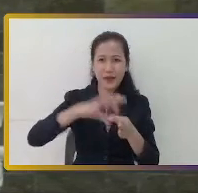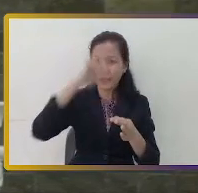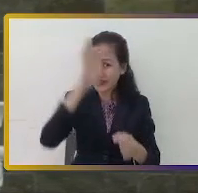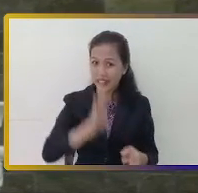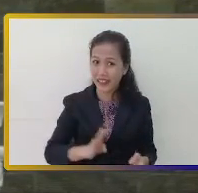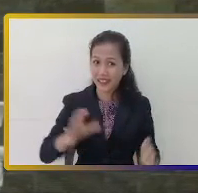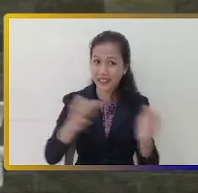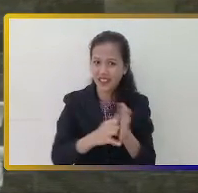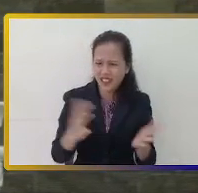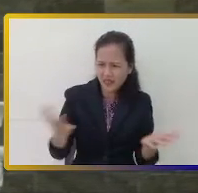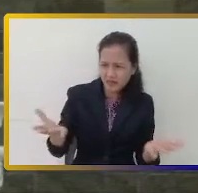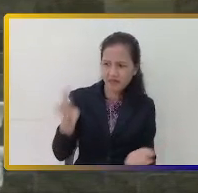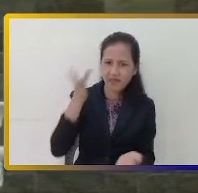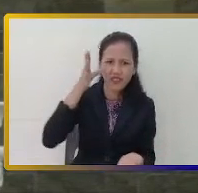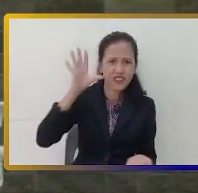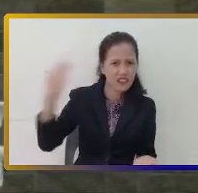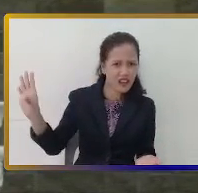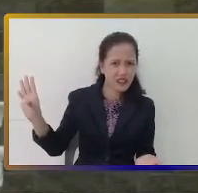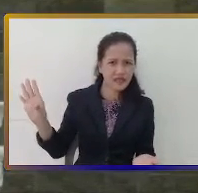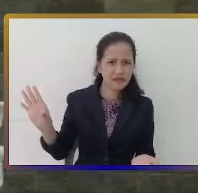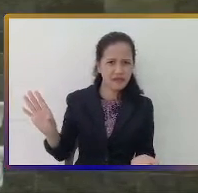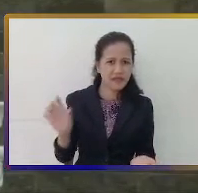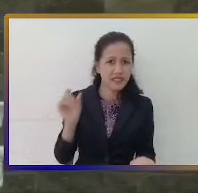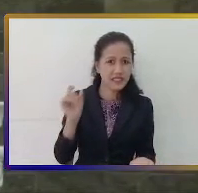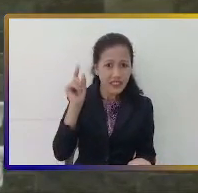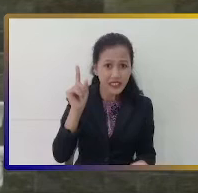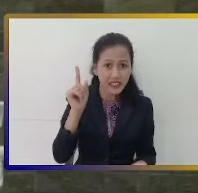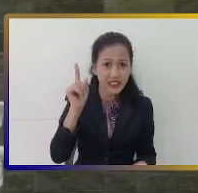And yet, inaayawan po natin.